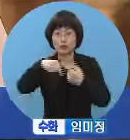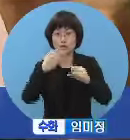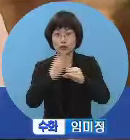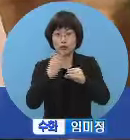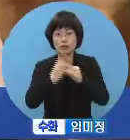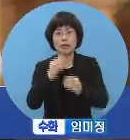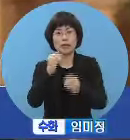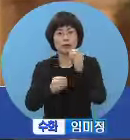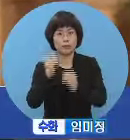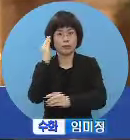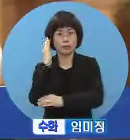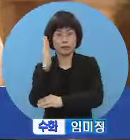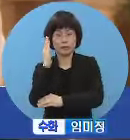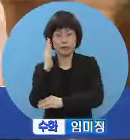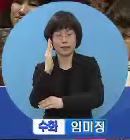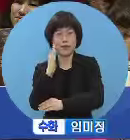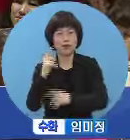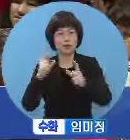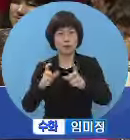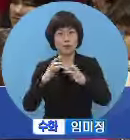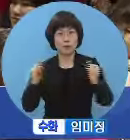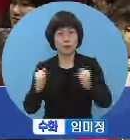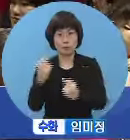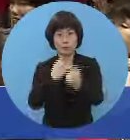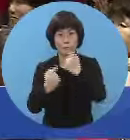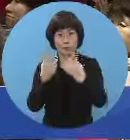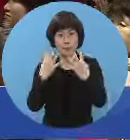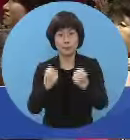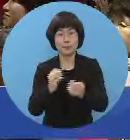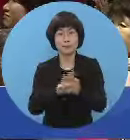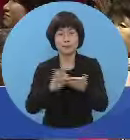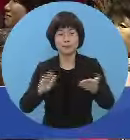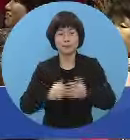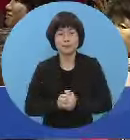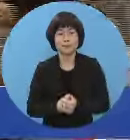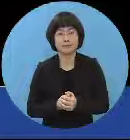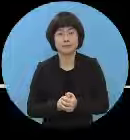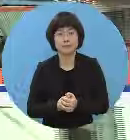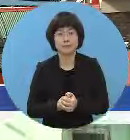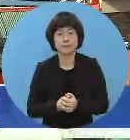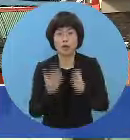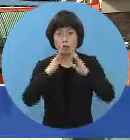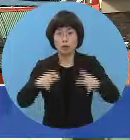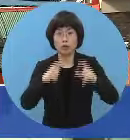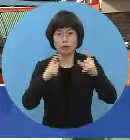전남 도립도서관에서 운영하는 CSM 인문학 강좌가 도민들에게 좋은 반응을 얻고 있습니다.